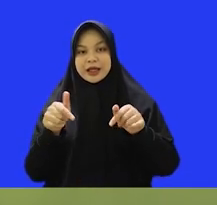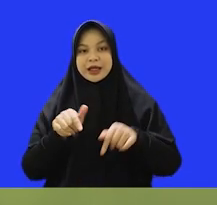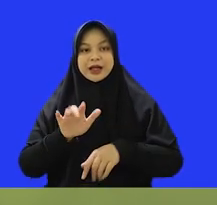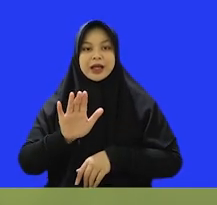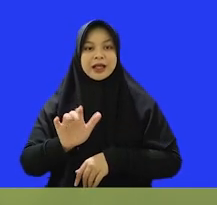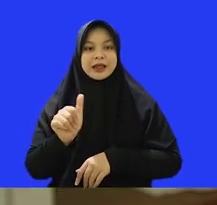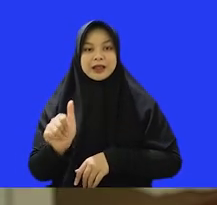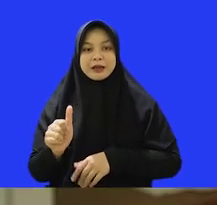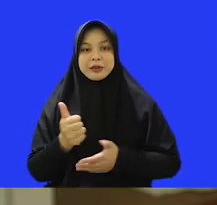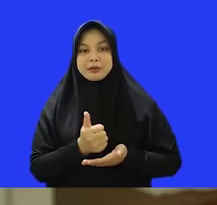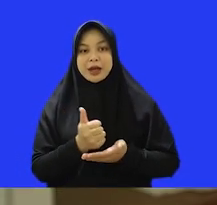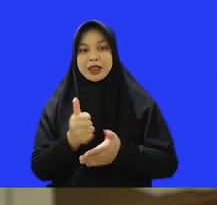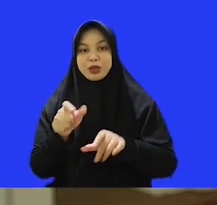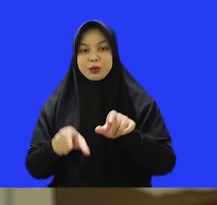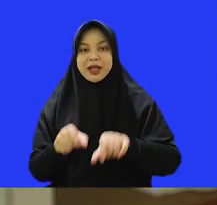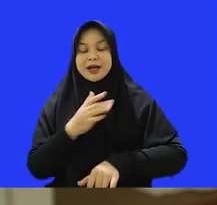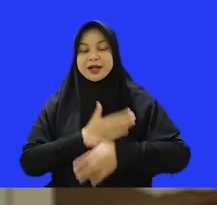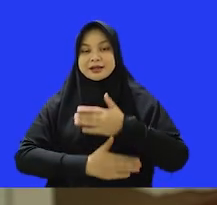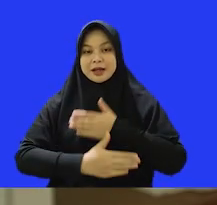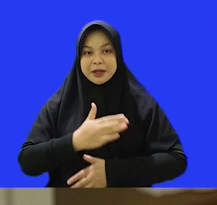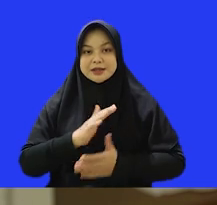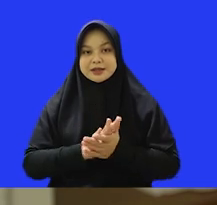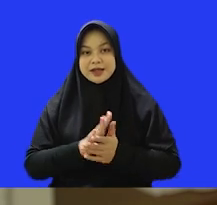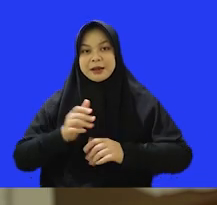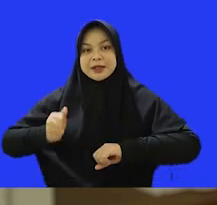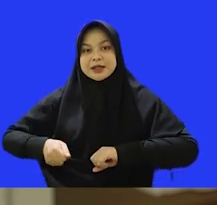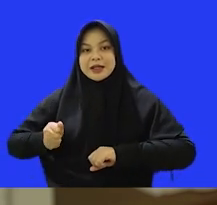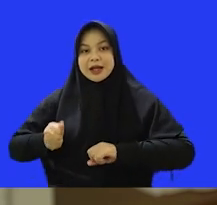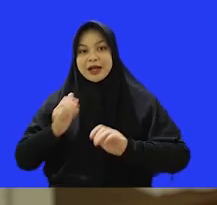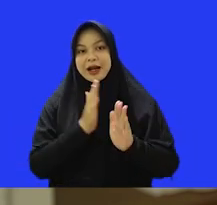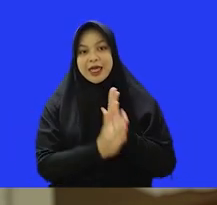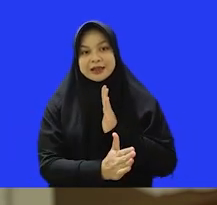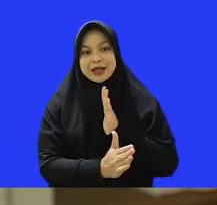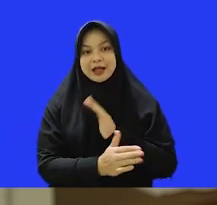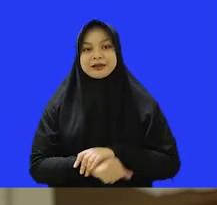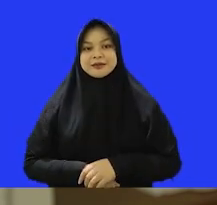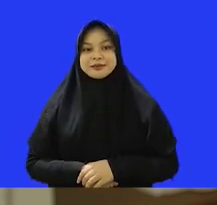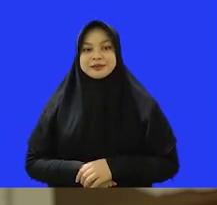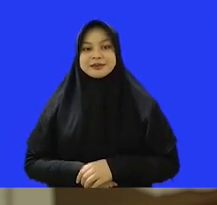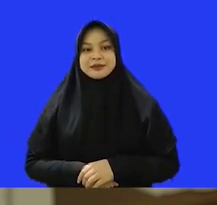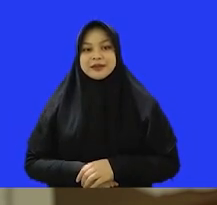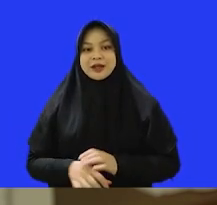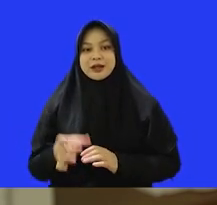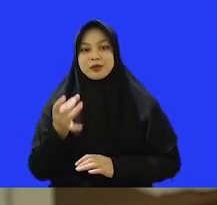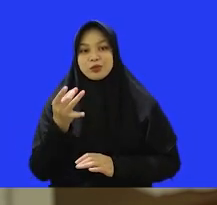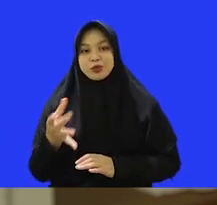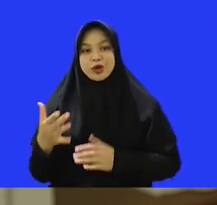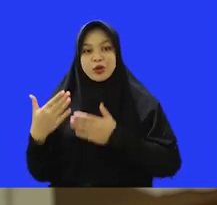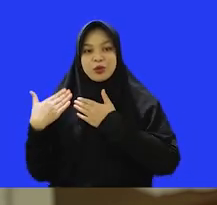Disediakannya layanan ini nantinya akan memudahkan penyandang disabilitas dan juga persidangan akan lebih lancar.